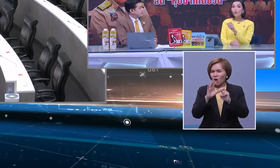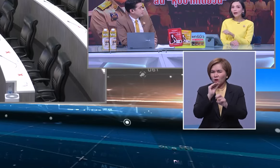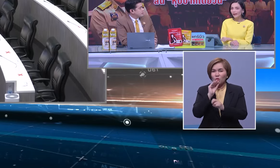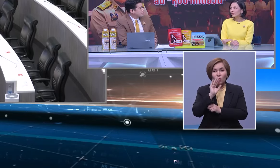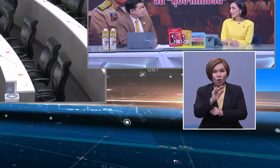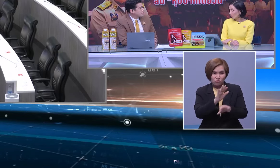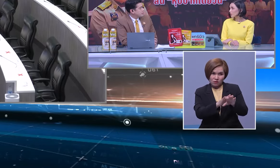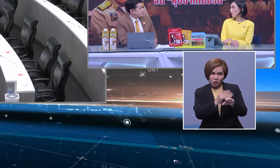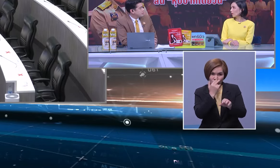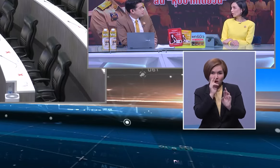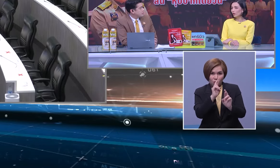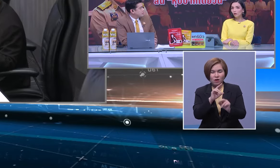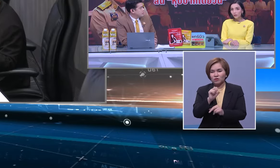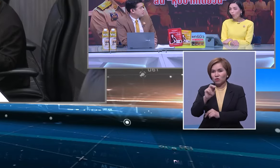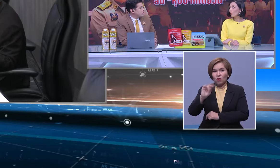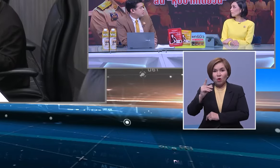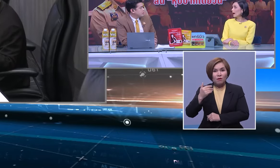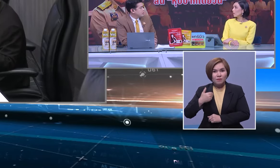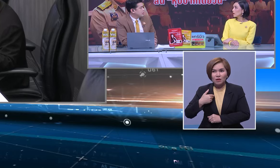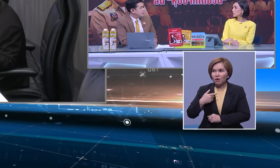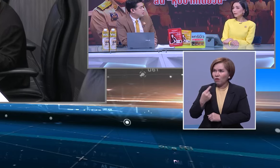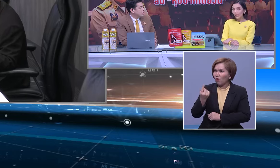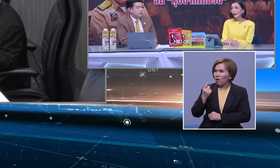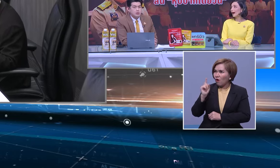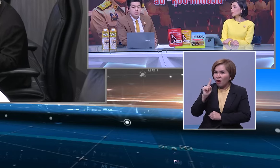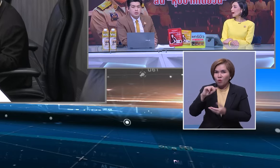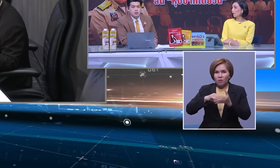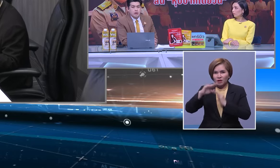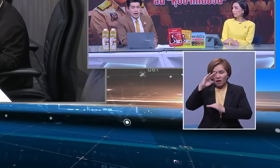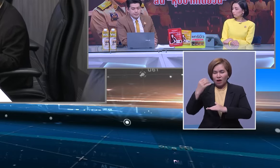ระวังนะเดี๋ยวจะมีสนช.หลายคนก็ขู่หรือเปล่าจะมีรัฐ